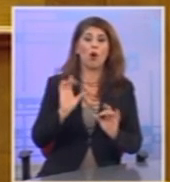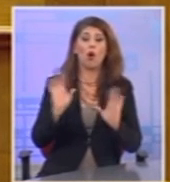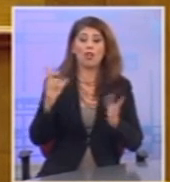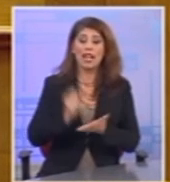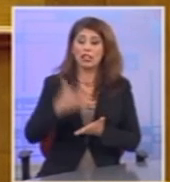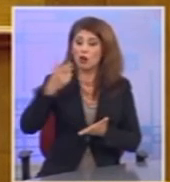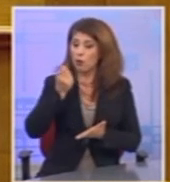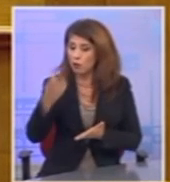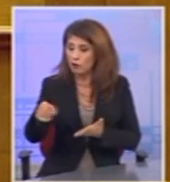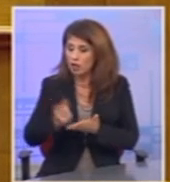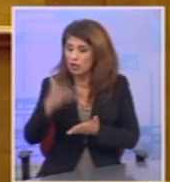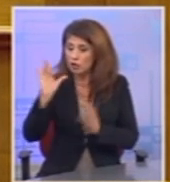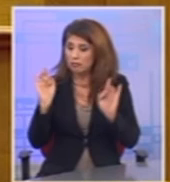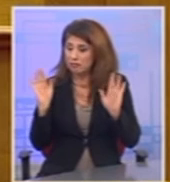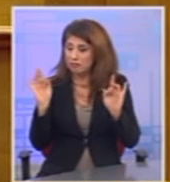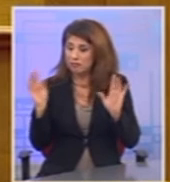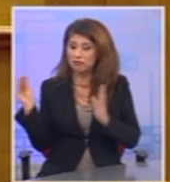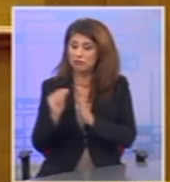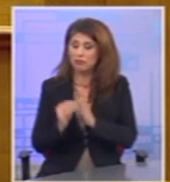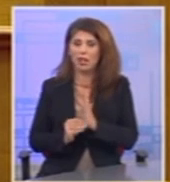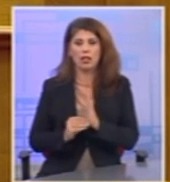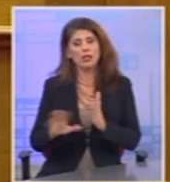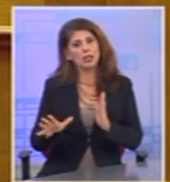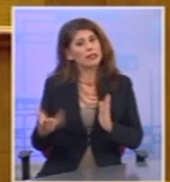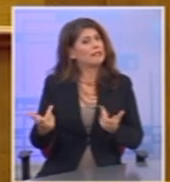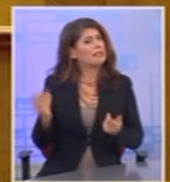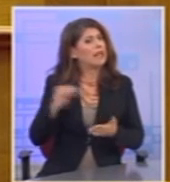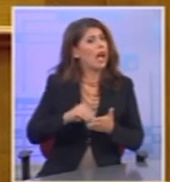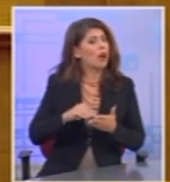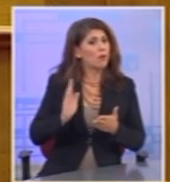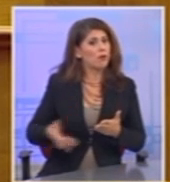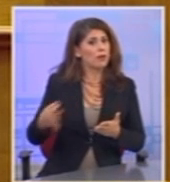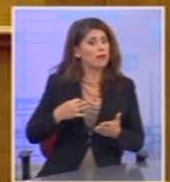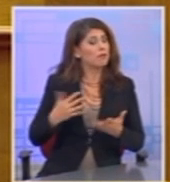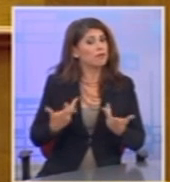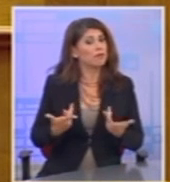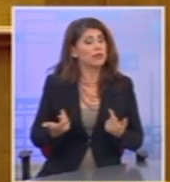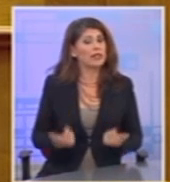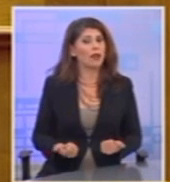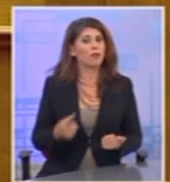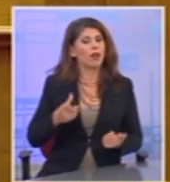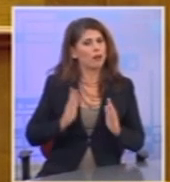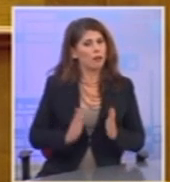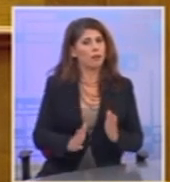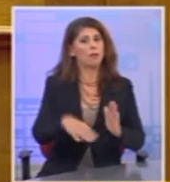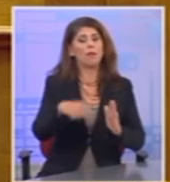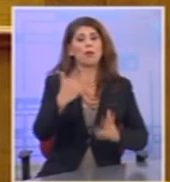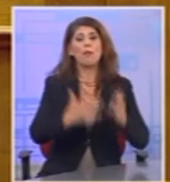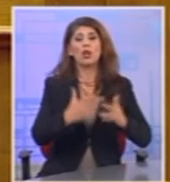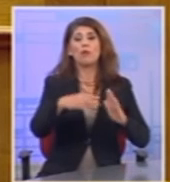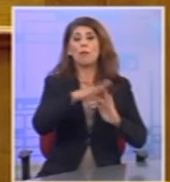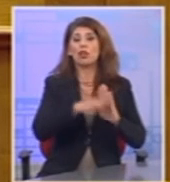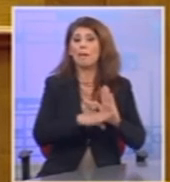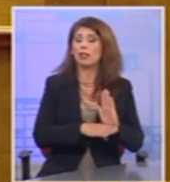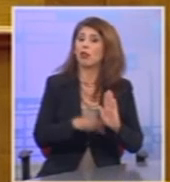δαπανών. Θα μου πείτε τι άλλο μπορούσαμε να έχουμε. Θα μπορούσαμε να πάμε σε προϋπολογισμό προγραμμάτων. Τι